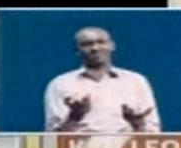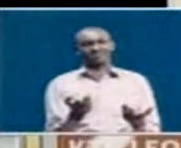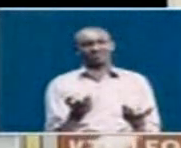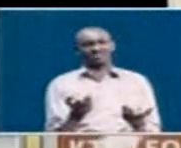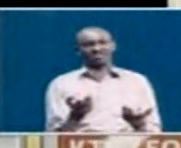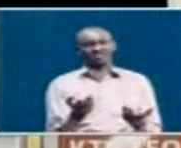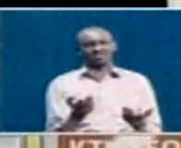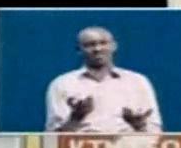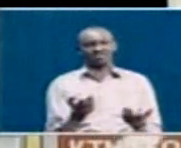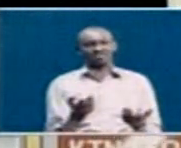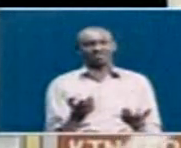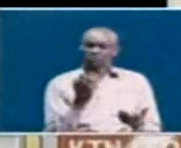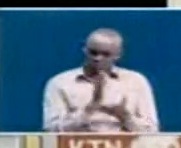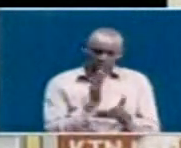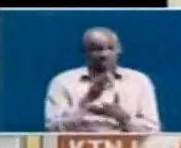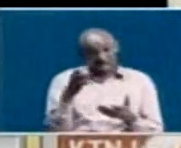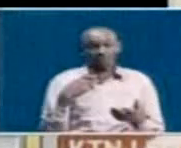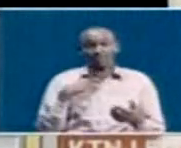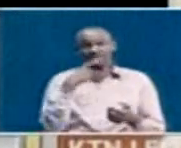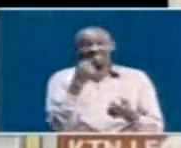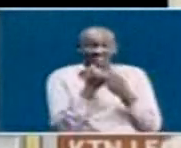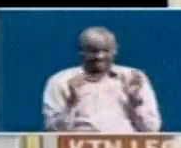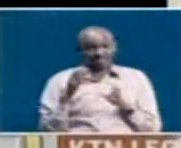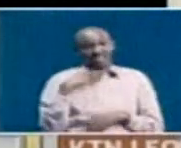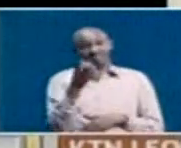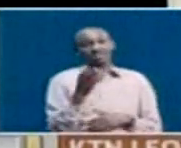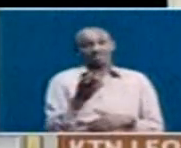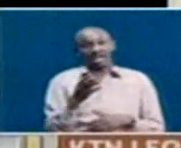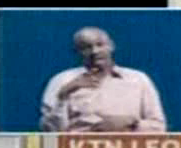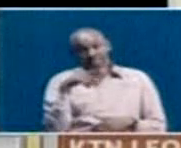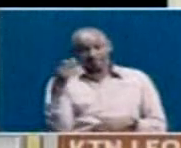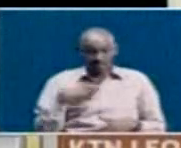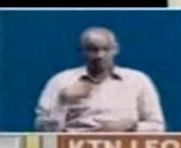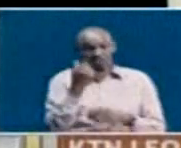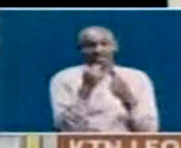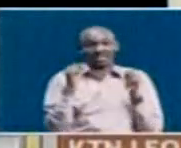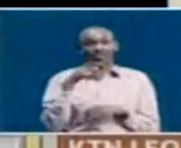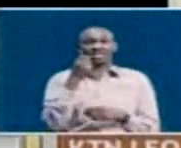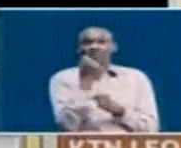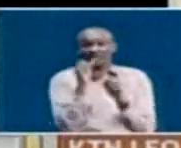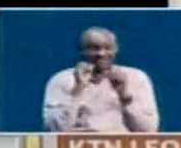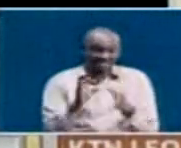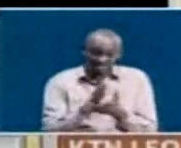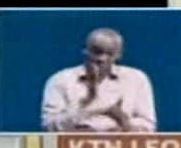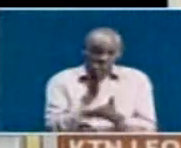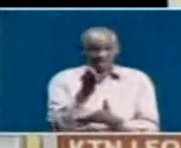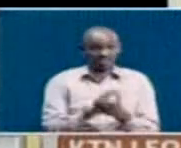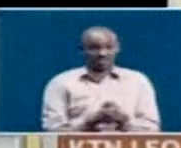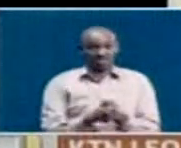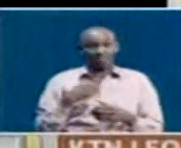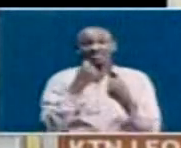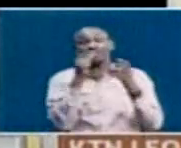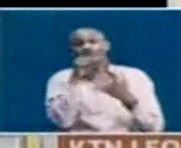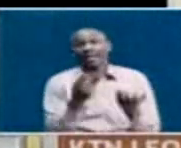miguu sana. Kwako ungesema tumeokoka sawa kwa lugha kimombo anasema backslide. Kuna ukweli wote? Niliokoka nini